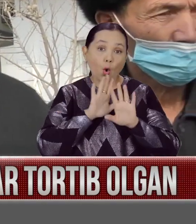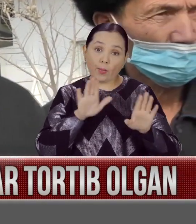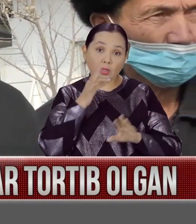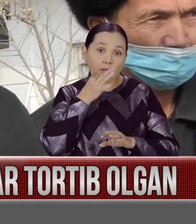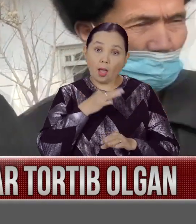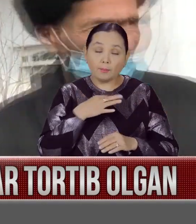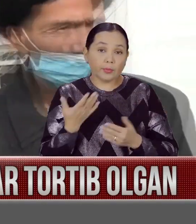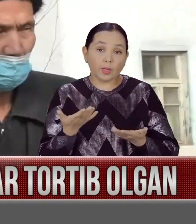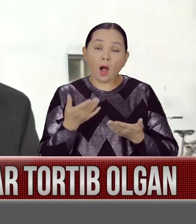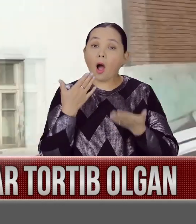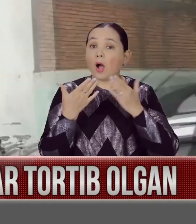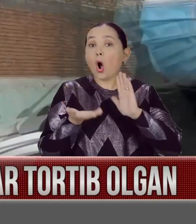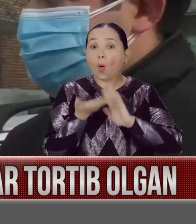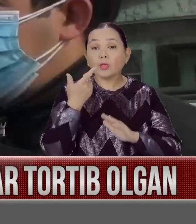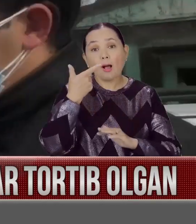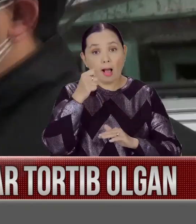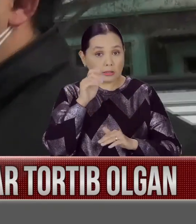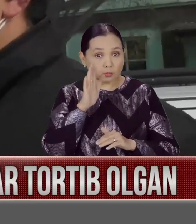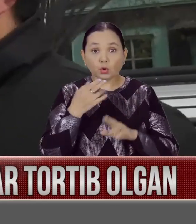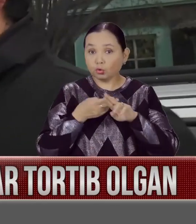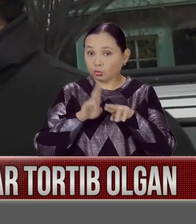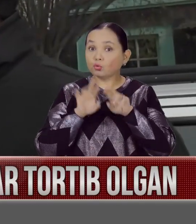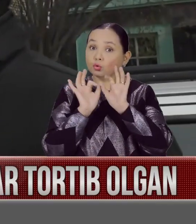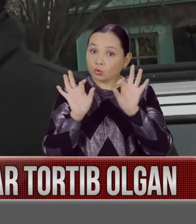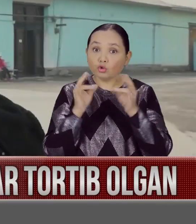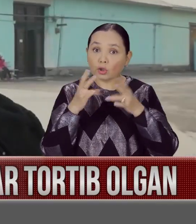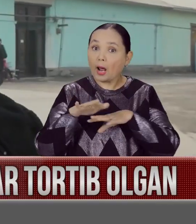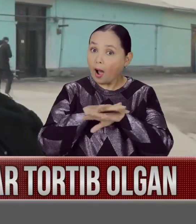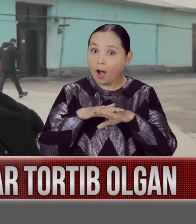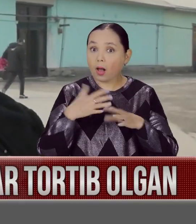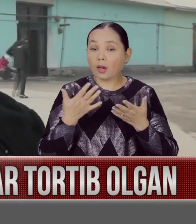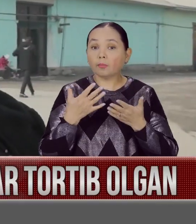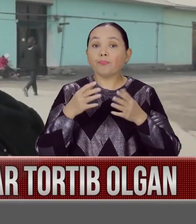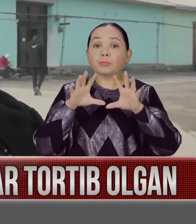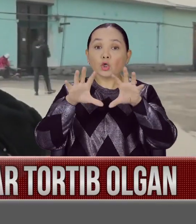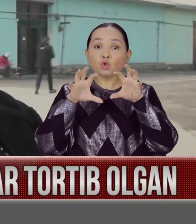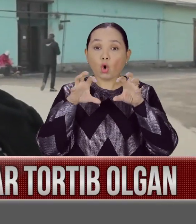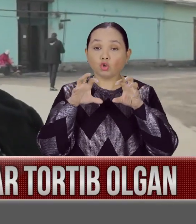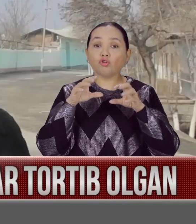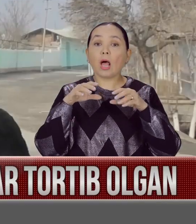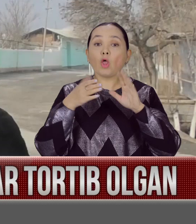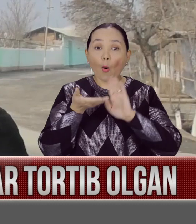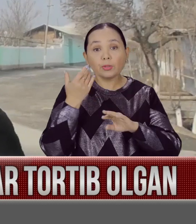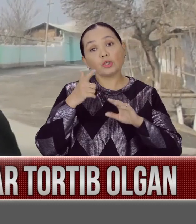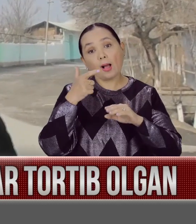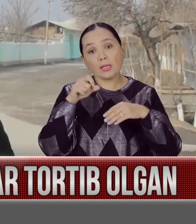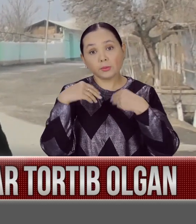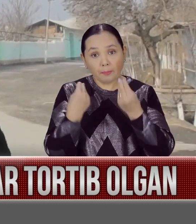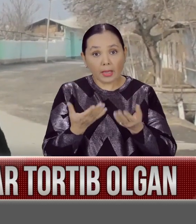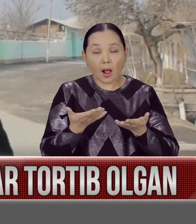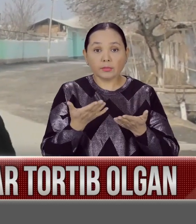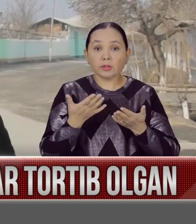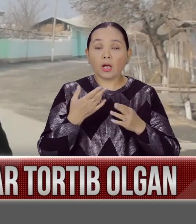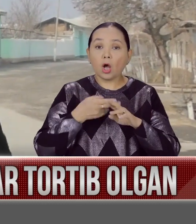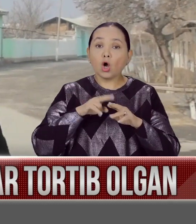Yo, oldin shuni olib tashlasa, keyin gaz bo'ladi-da, shuni ham tushuntirish kerak-da xalqqa. So'rg'ichlarni oldin yig'ishtirib olsak, gazni beramiz. Vohim